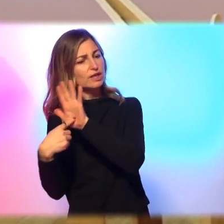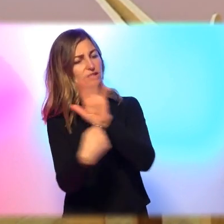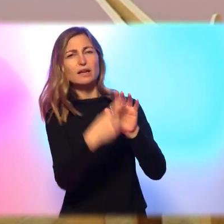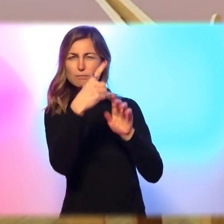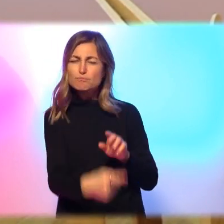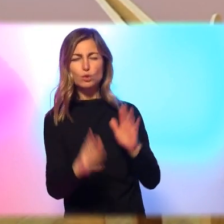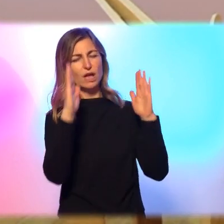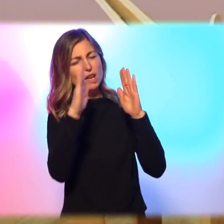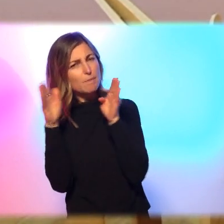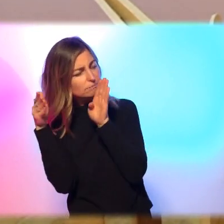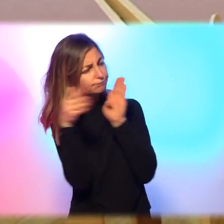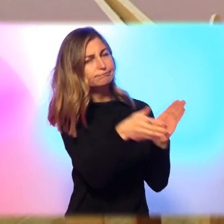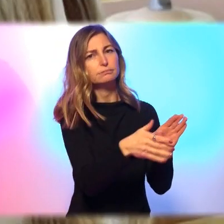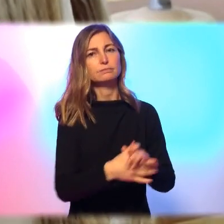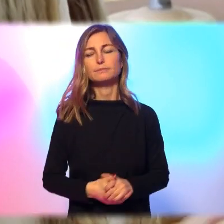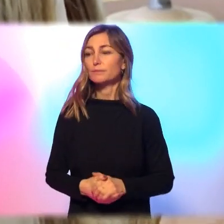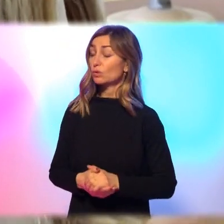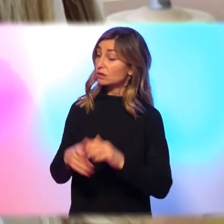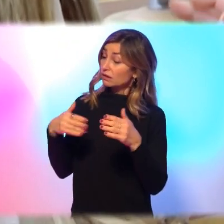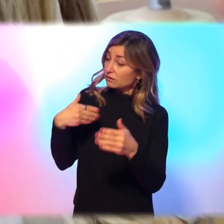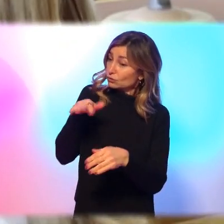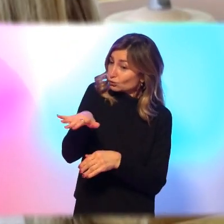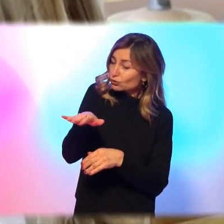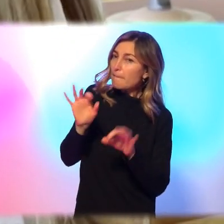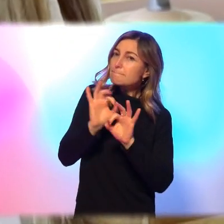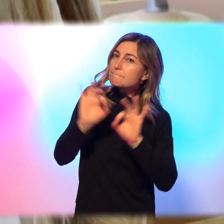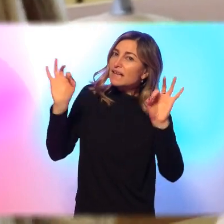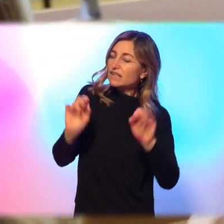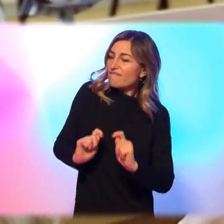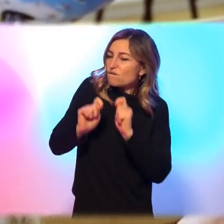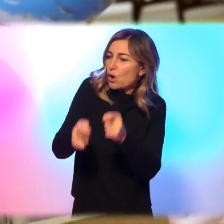sich klimabewusst zu verhalten. Haben Sie eigenes